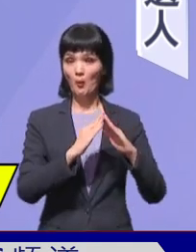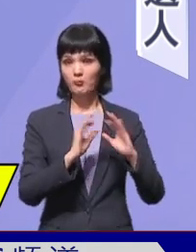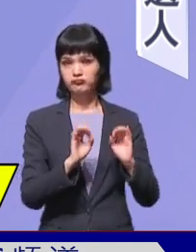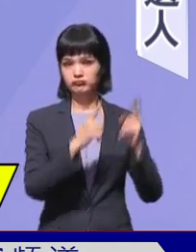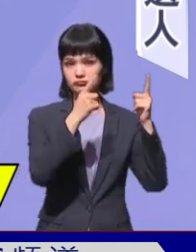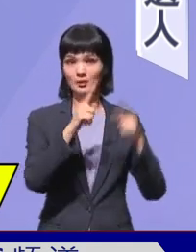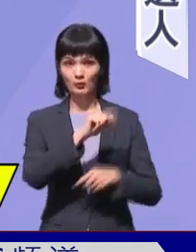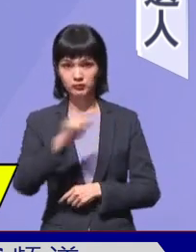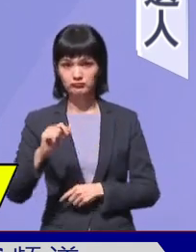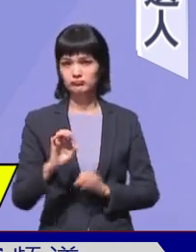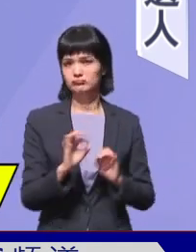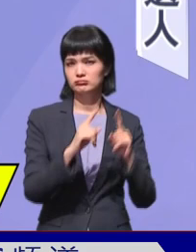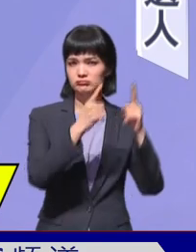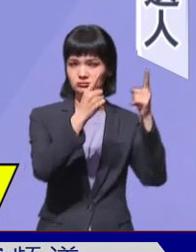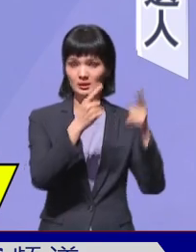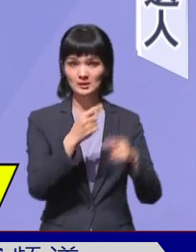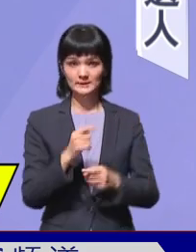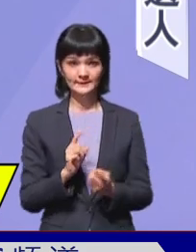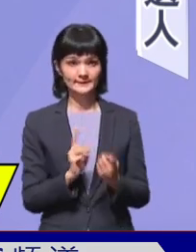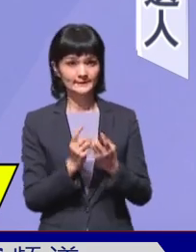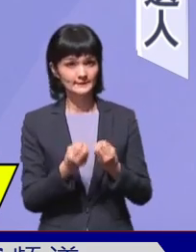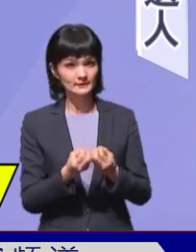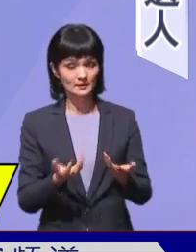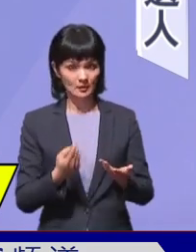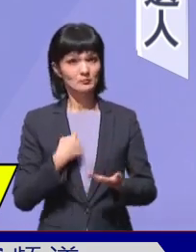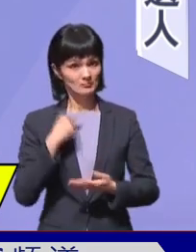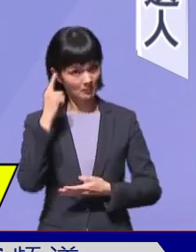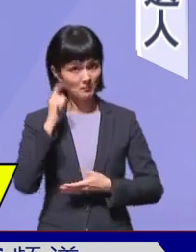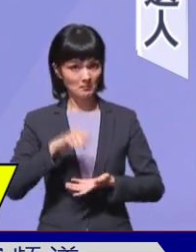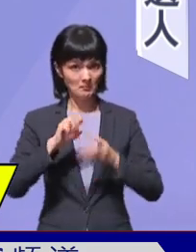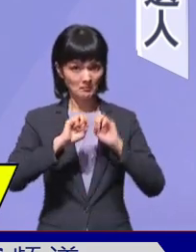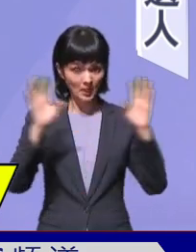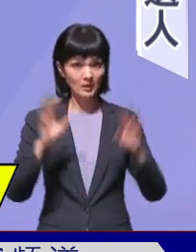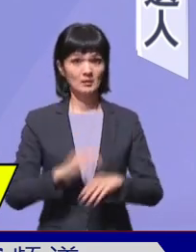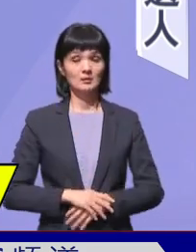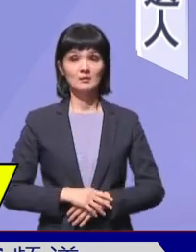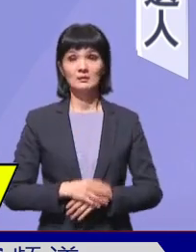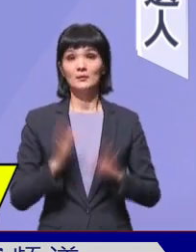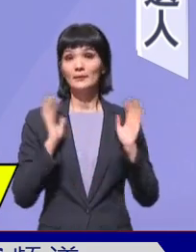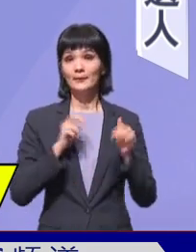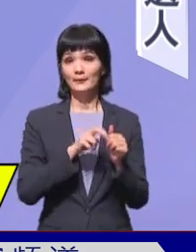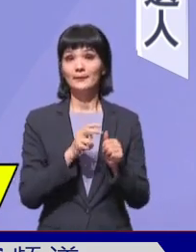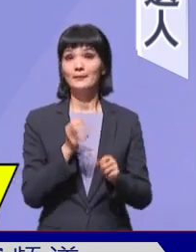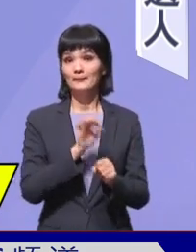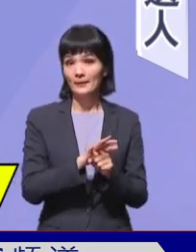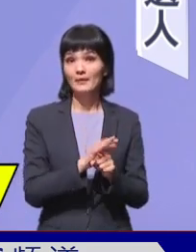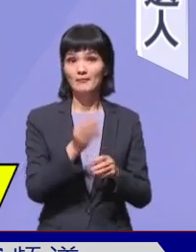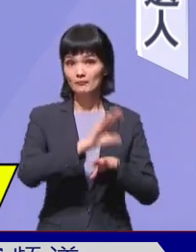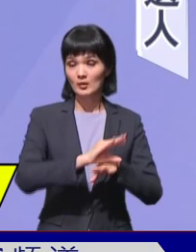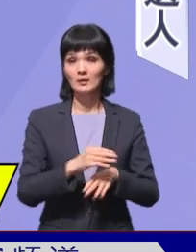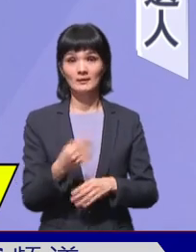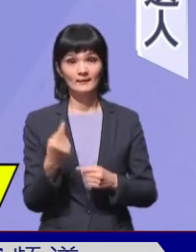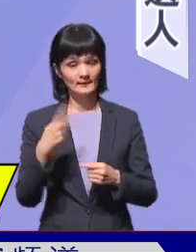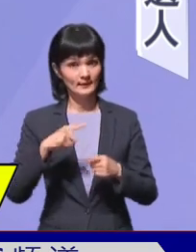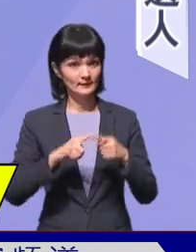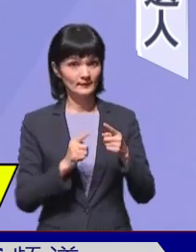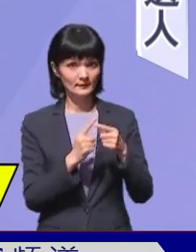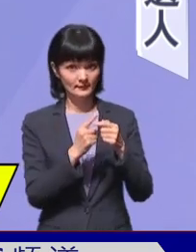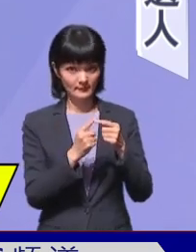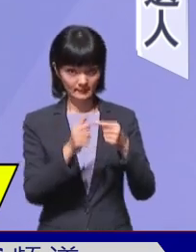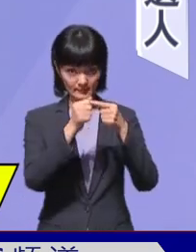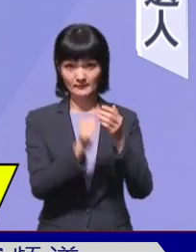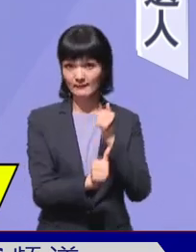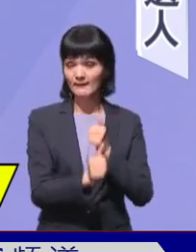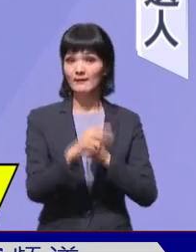高物价，其实我也提出了放宽或加码育儿津贴，包括生育奖励金的加倍，第一胎20000变